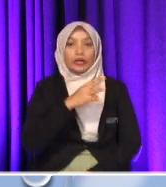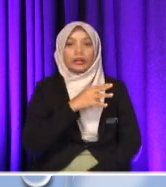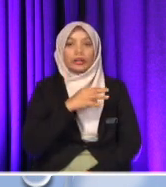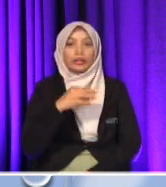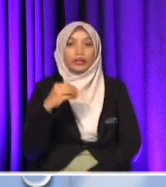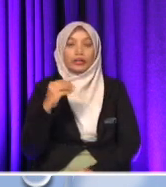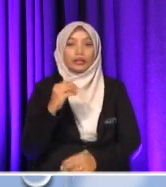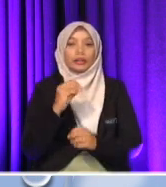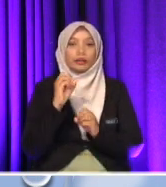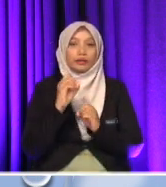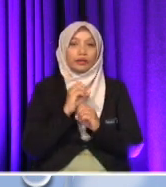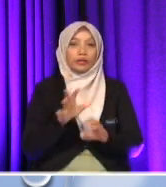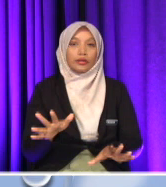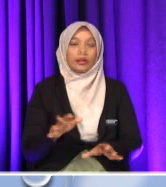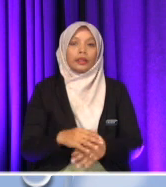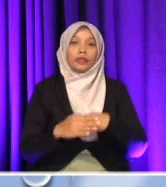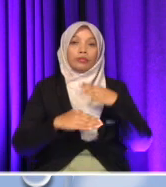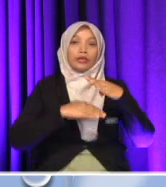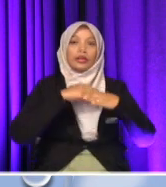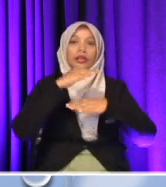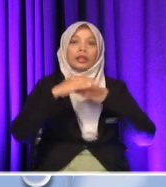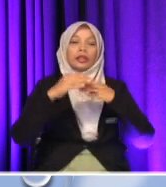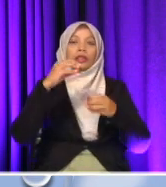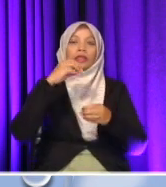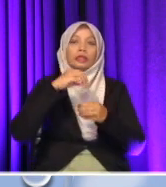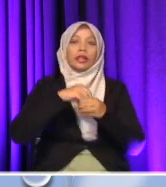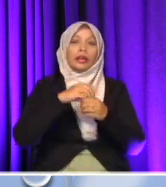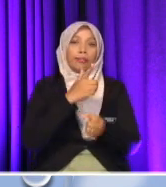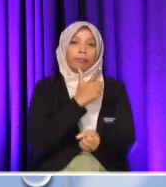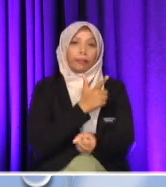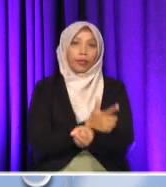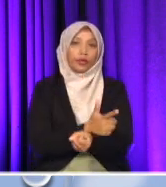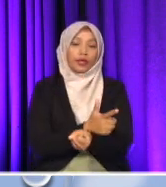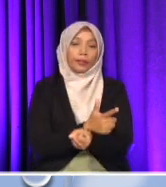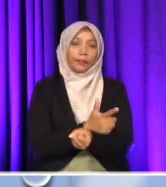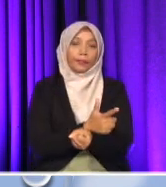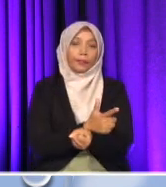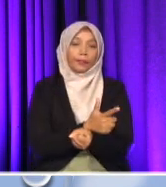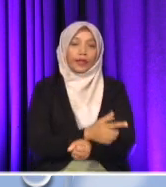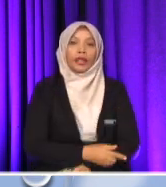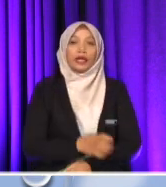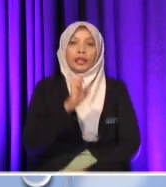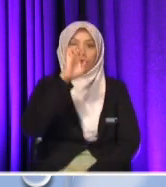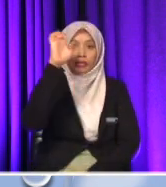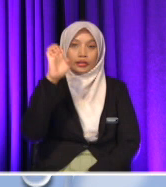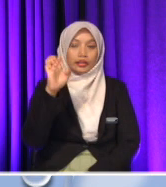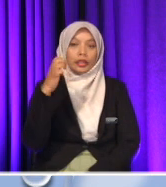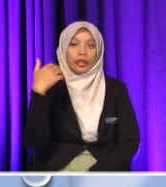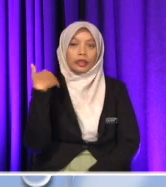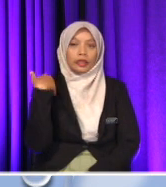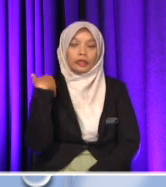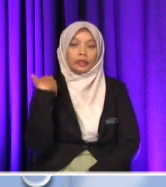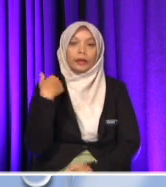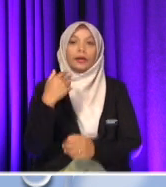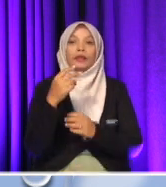dinyah-caskan. Okey, dia sebenarnya dibina antara dua plet logam. Okey, dua plet logam ni dan dieletrik ni adalah penebat. Biasanya penebat